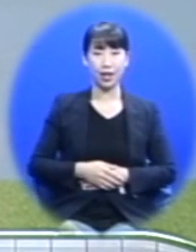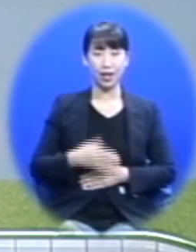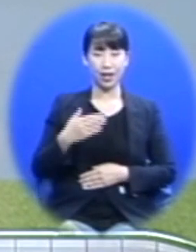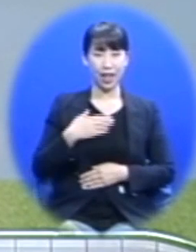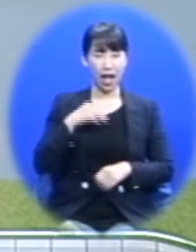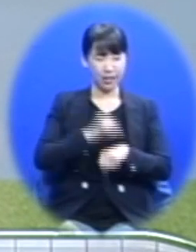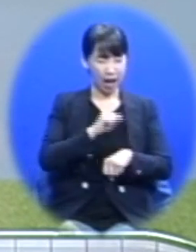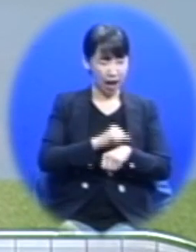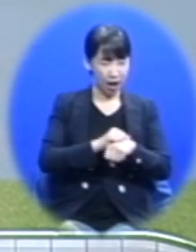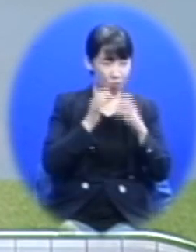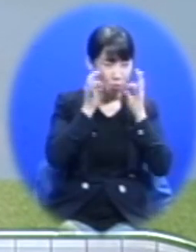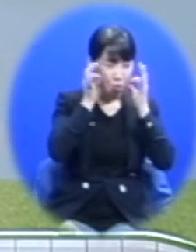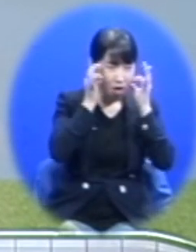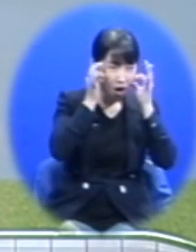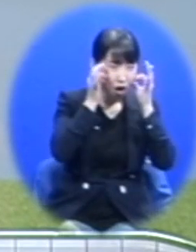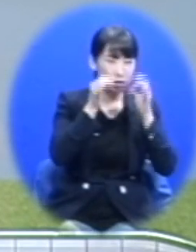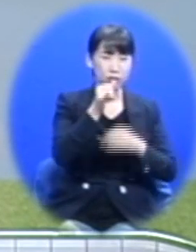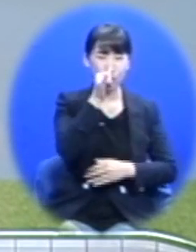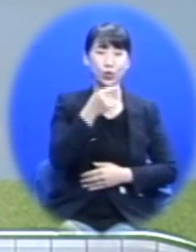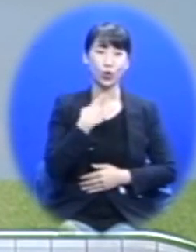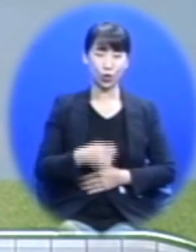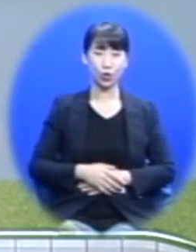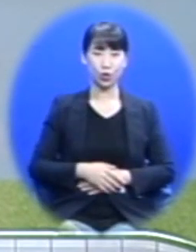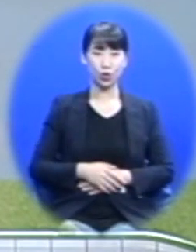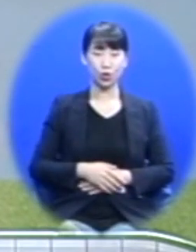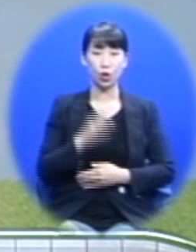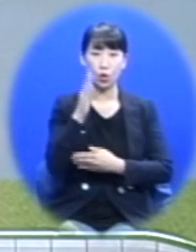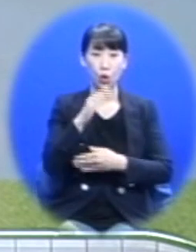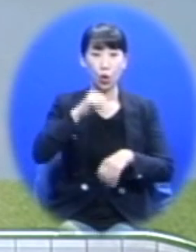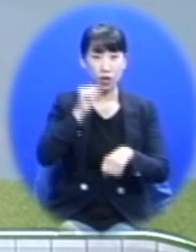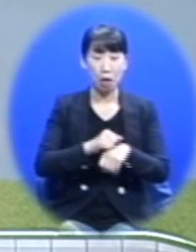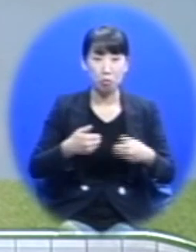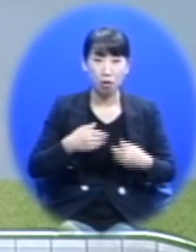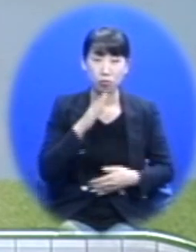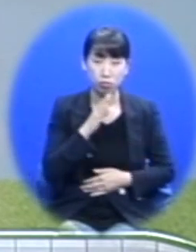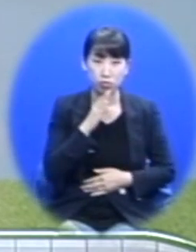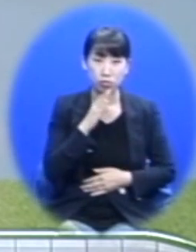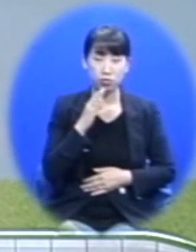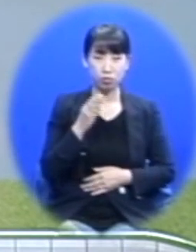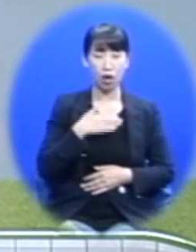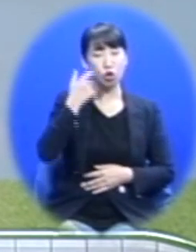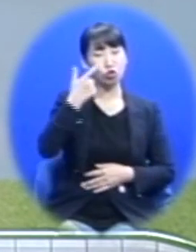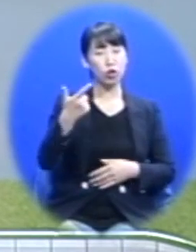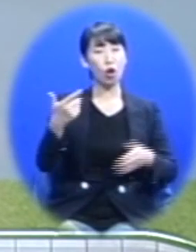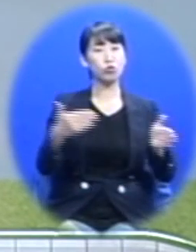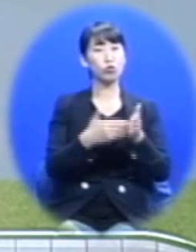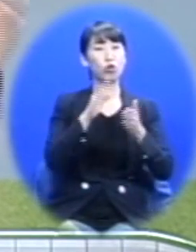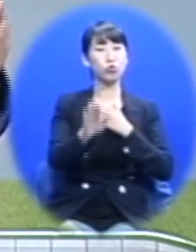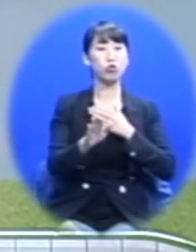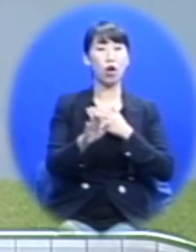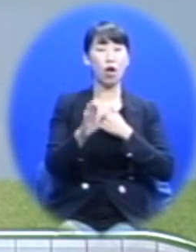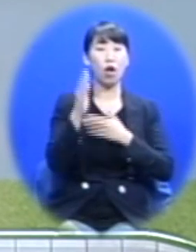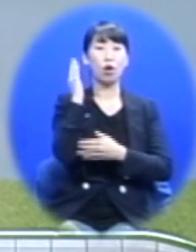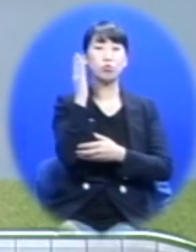하는 것이었어요. 설교를 하면 이제 잘해야 되잖아요. 목회 다시 안식년 끝나고 돌아왔으니까 목회를 또